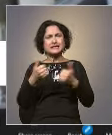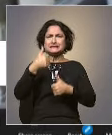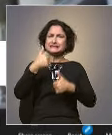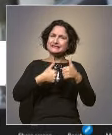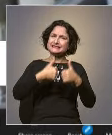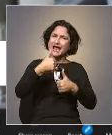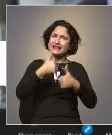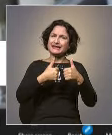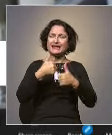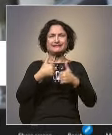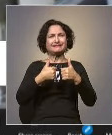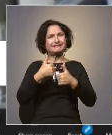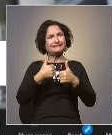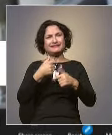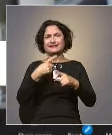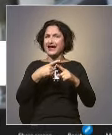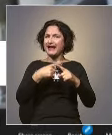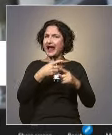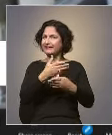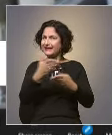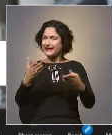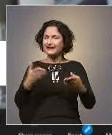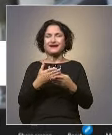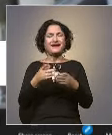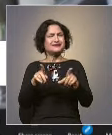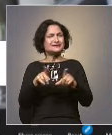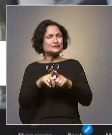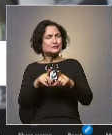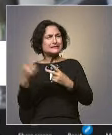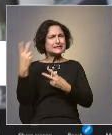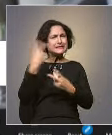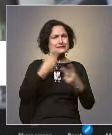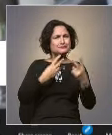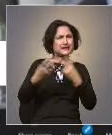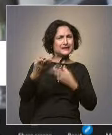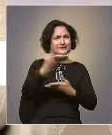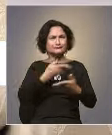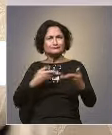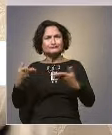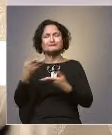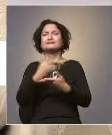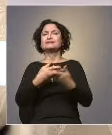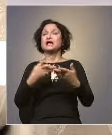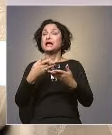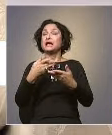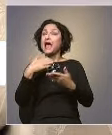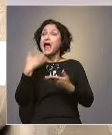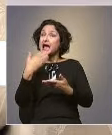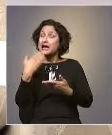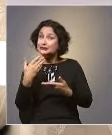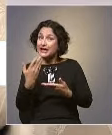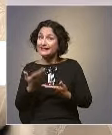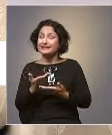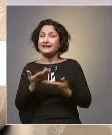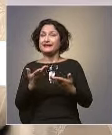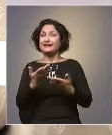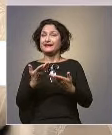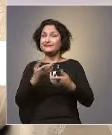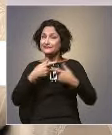отборите. И изключително важно да могат да се разбират помежду си. Добре, кажете ни сега,